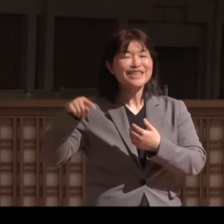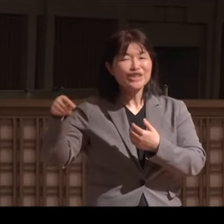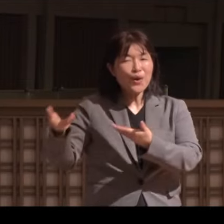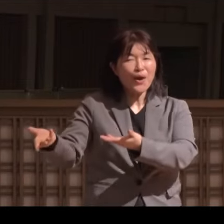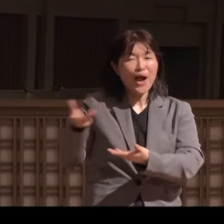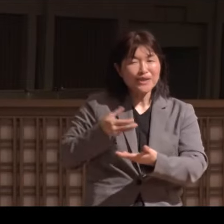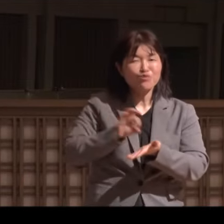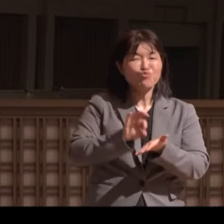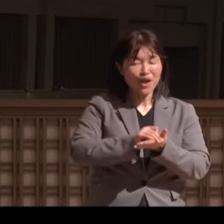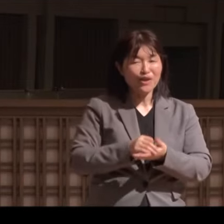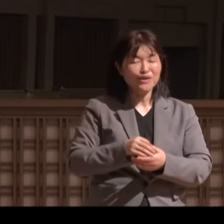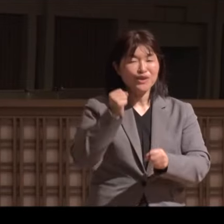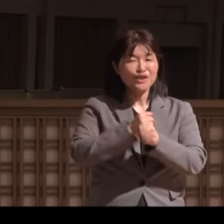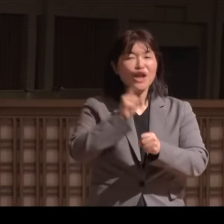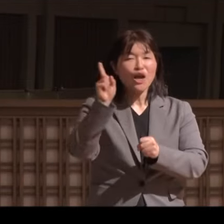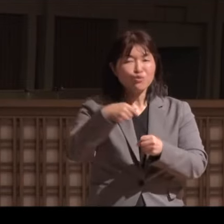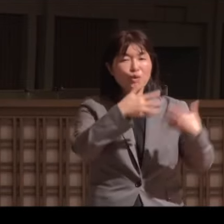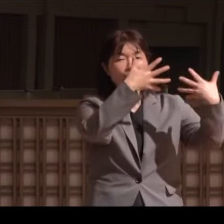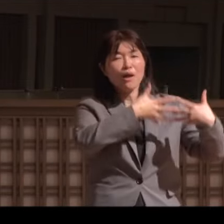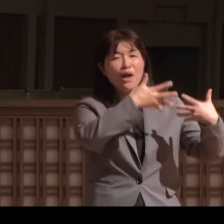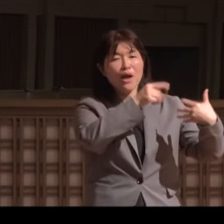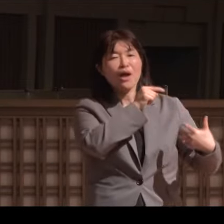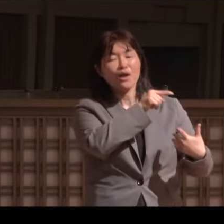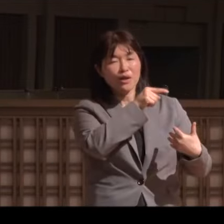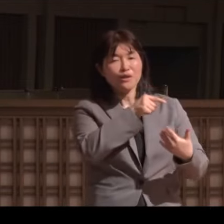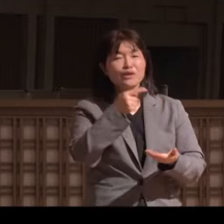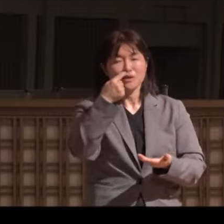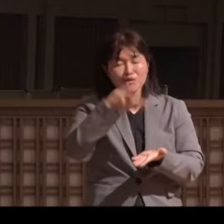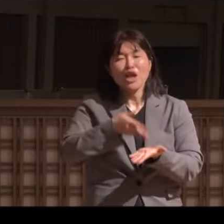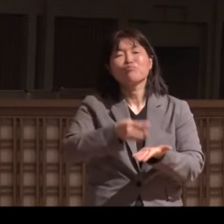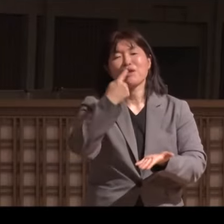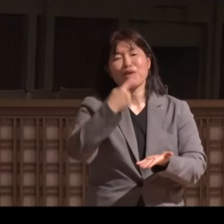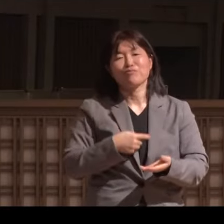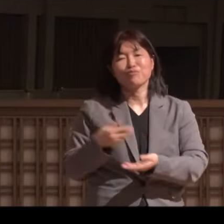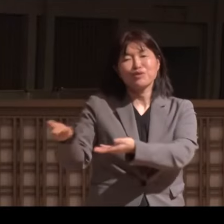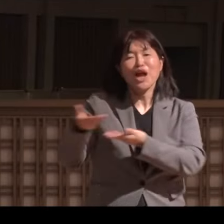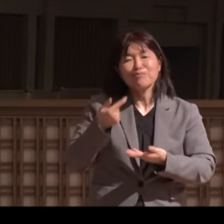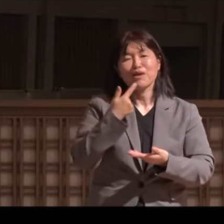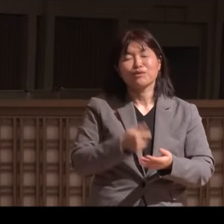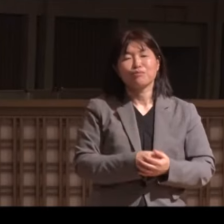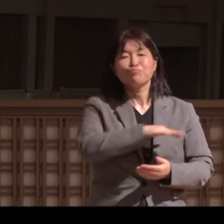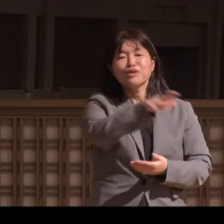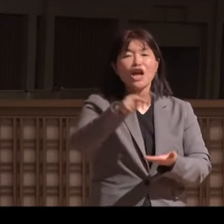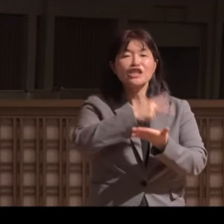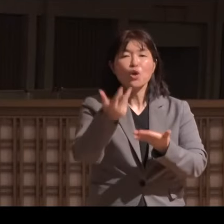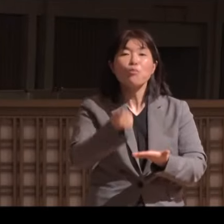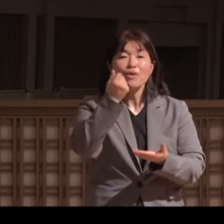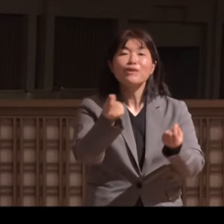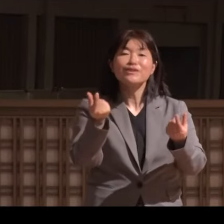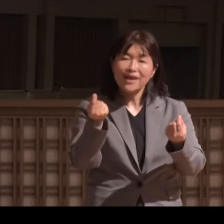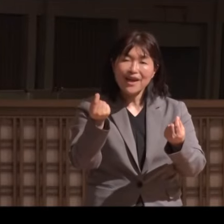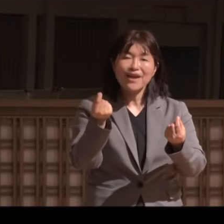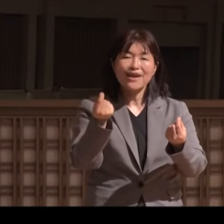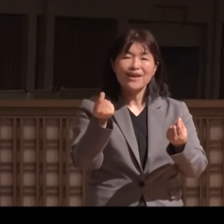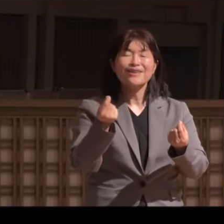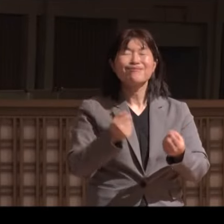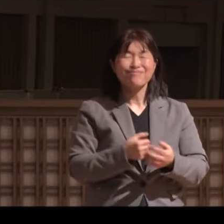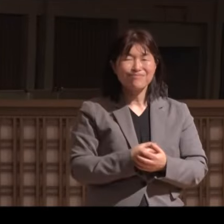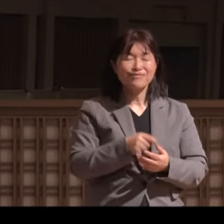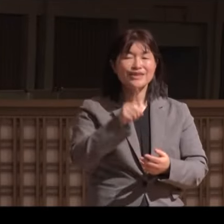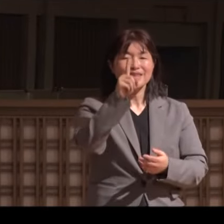けど佐野さんのパワーポイント使って喋りますね今日今から皆さんお手元に資料ありますかありますね